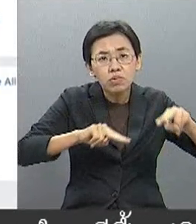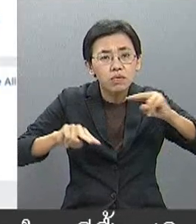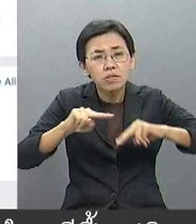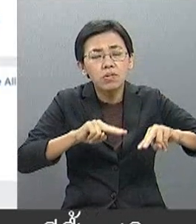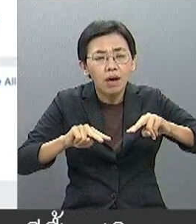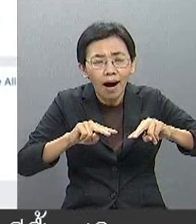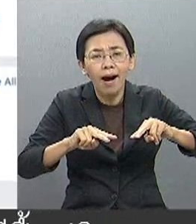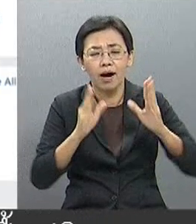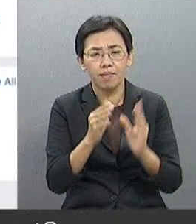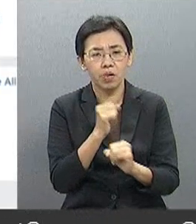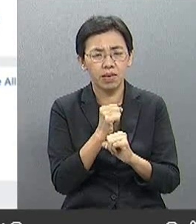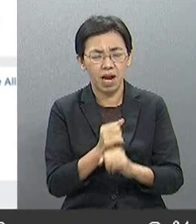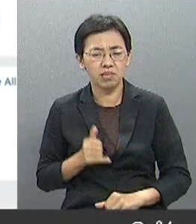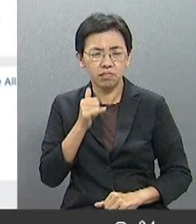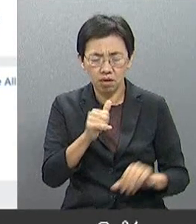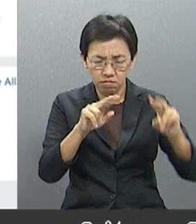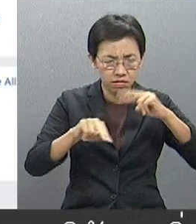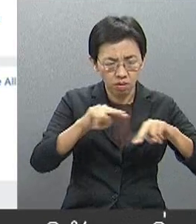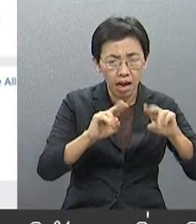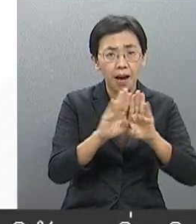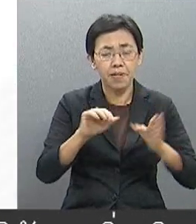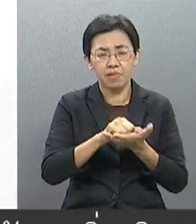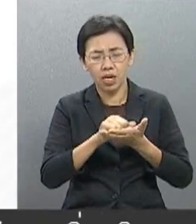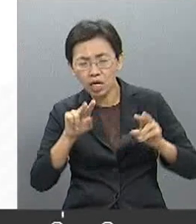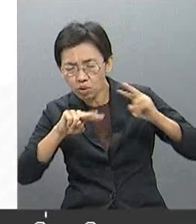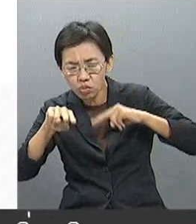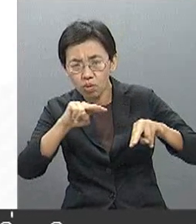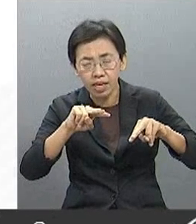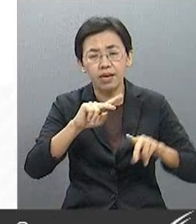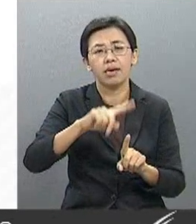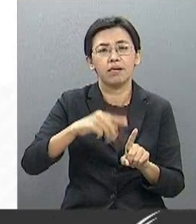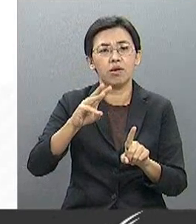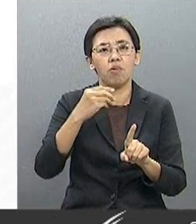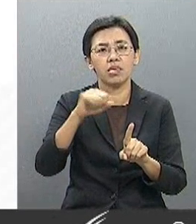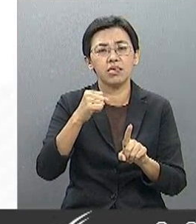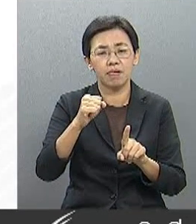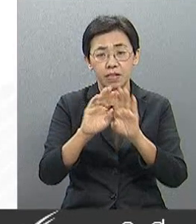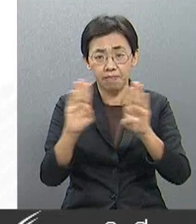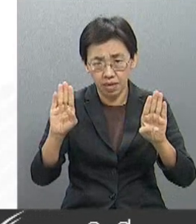ที่เข้าไปตรวจสอบการเปิดให้บริการในวันที่10มิถุนายนอีกครั้งนึงค่ะ